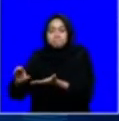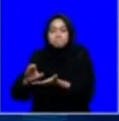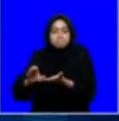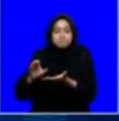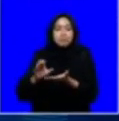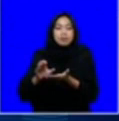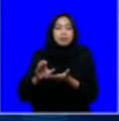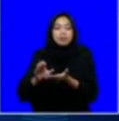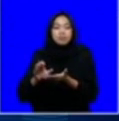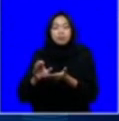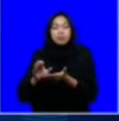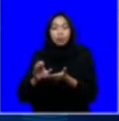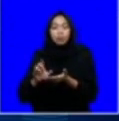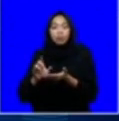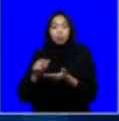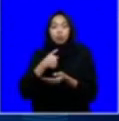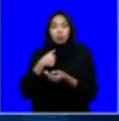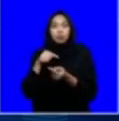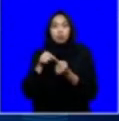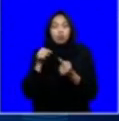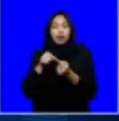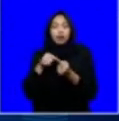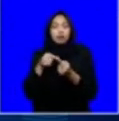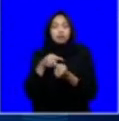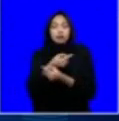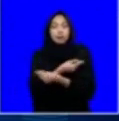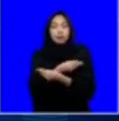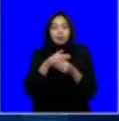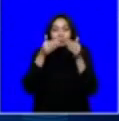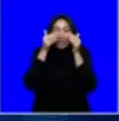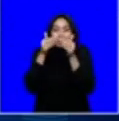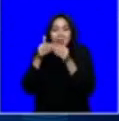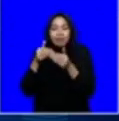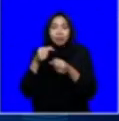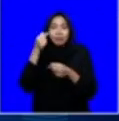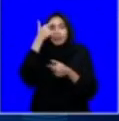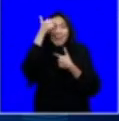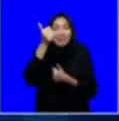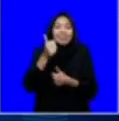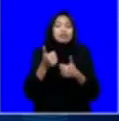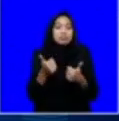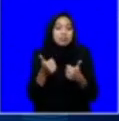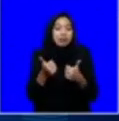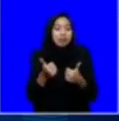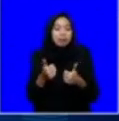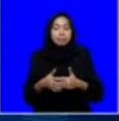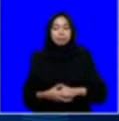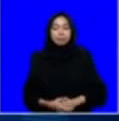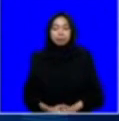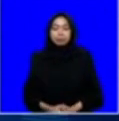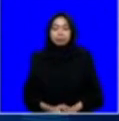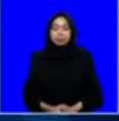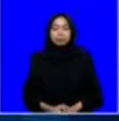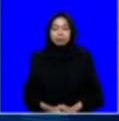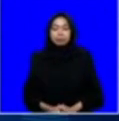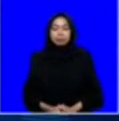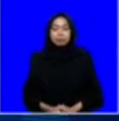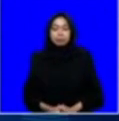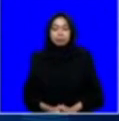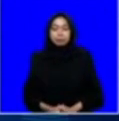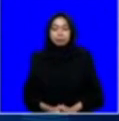meningkatkan kemampuan dia untuk menjadi spesialis di masing-masing bidangnya, bidangnya sendiri. Dan